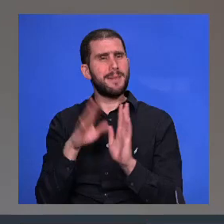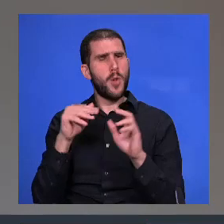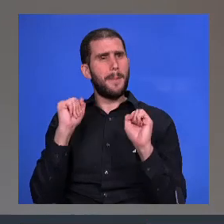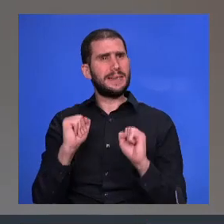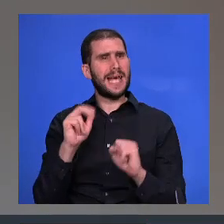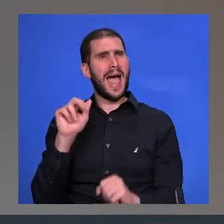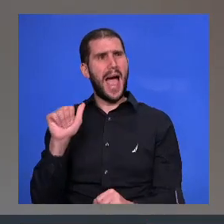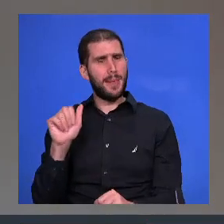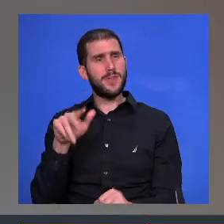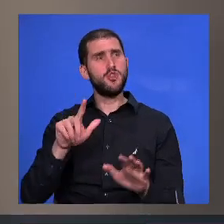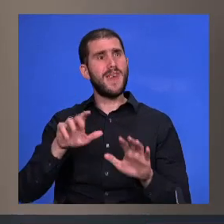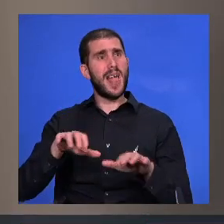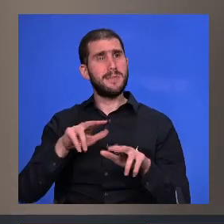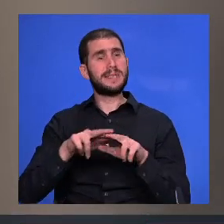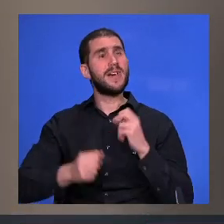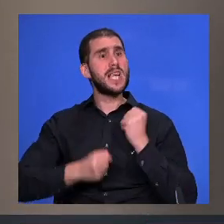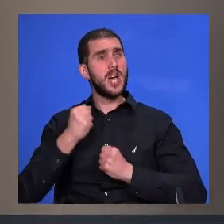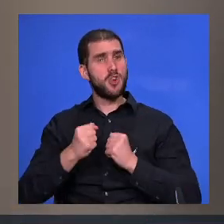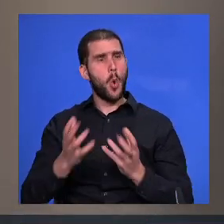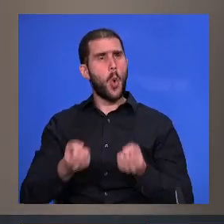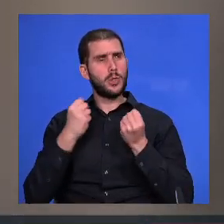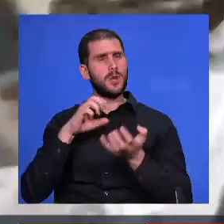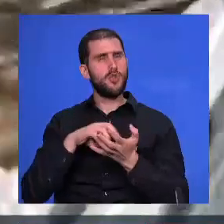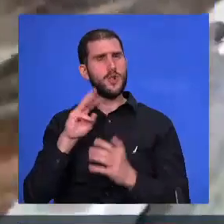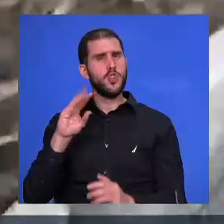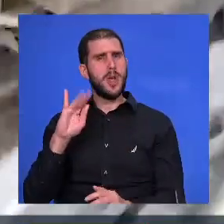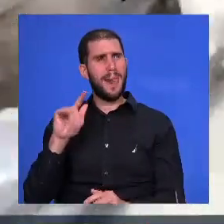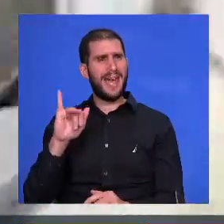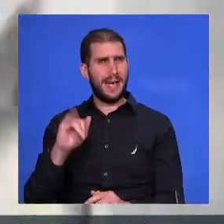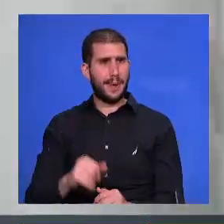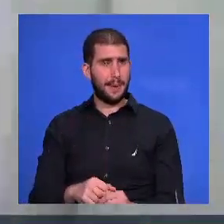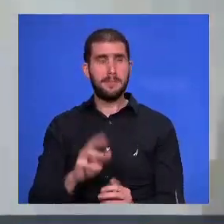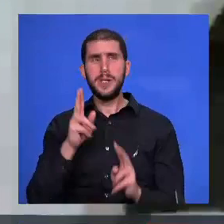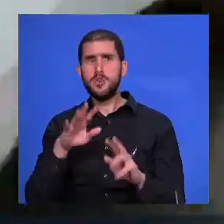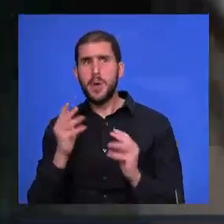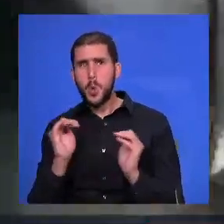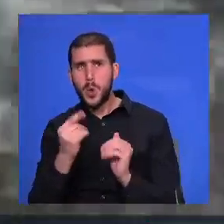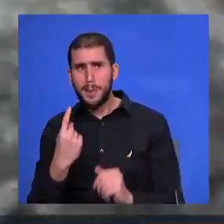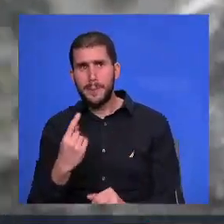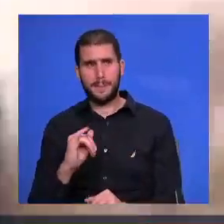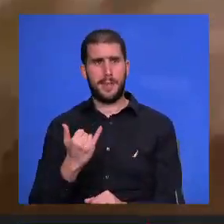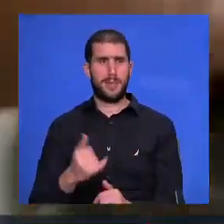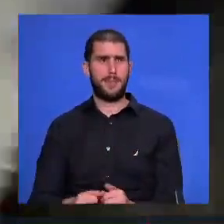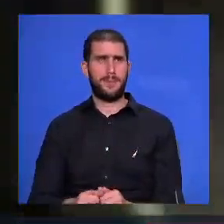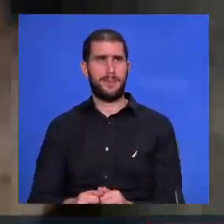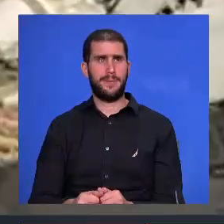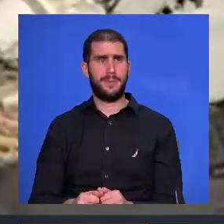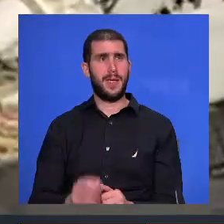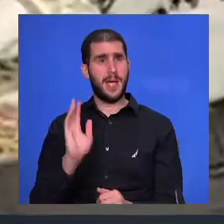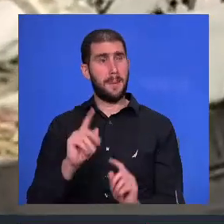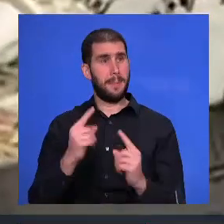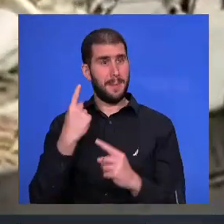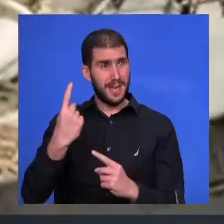באבלין, ו7 כלבים במצב קשה חולצו מהיישוב שיבלי. מה, יש פה גורים? כן. גם במקרים